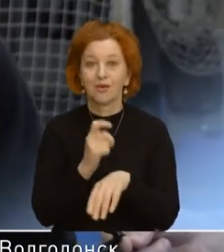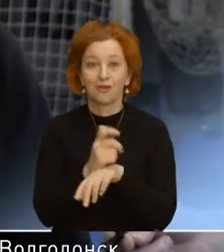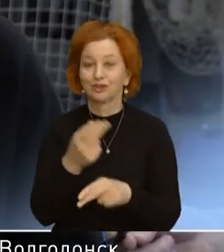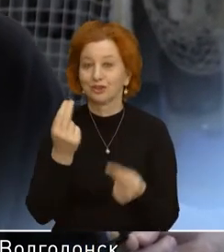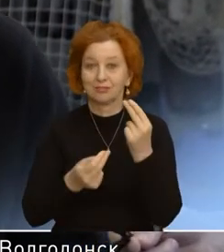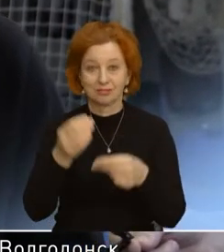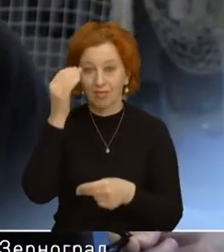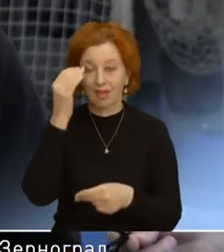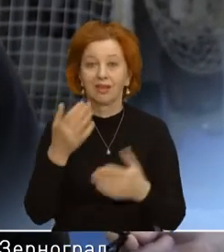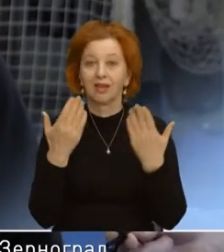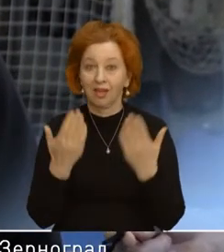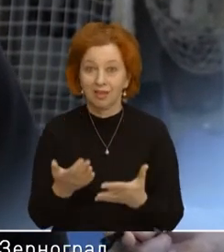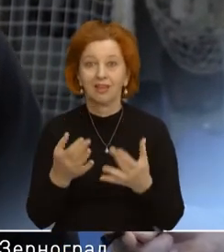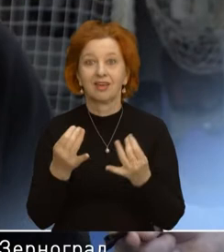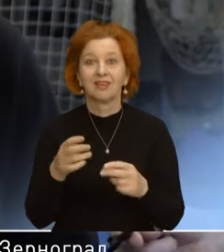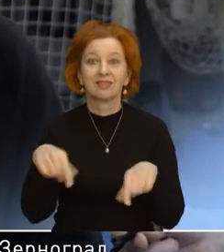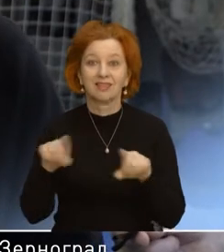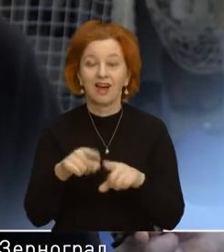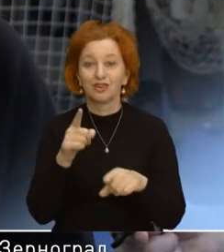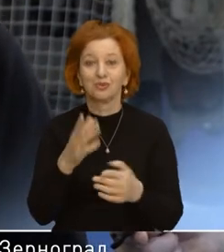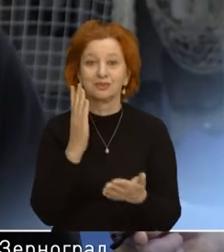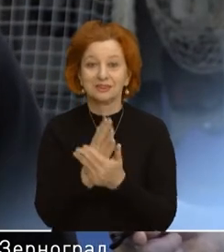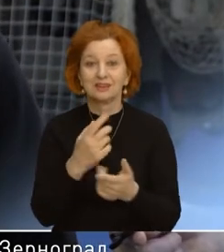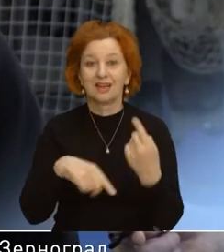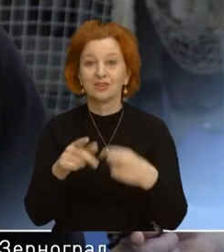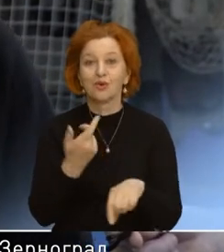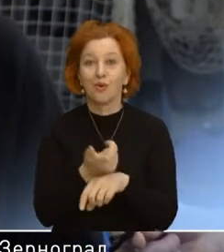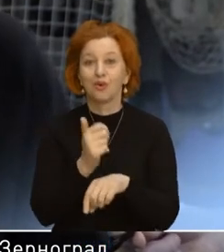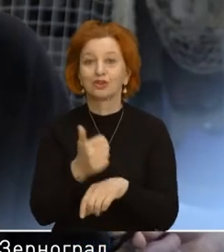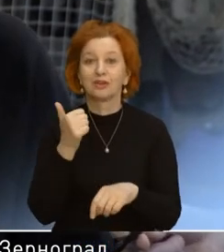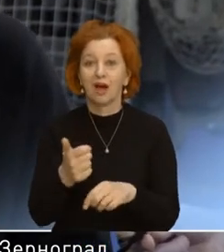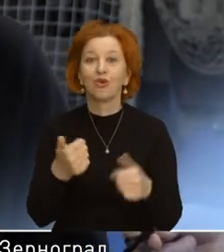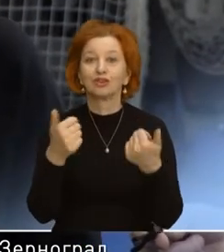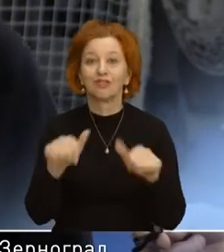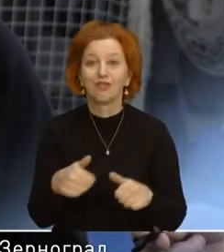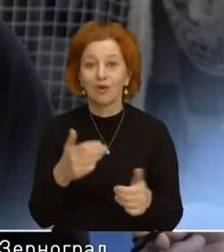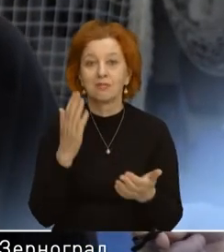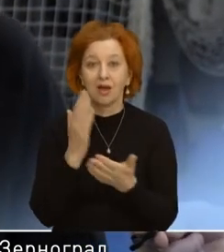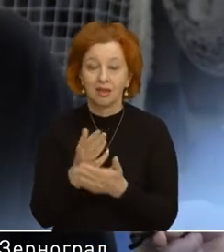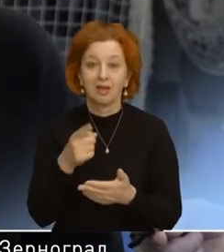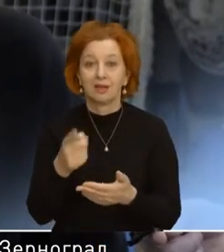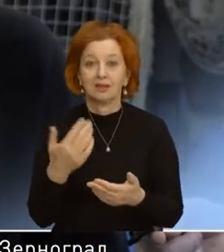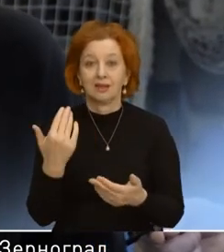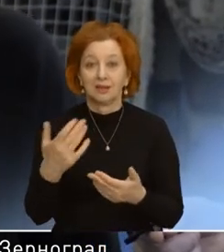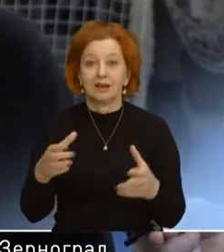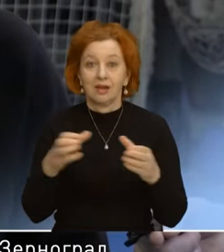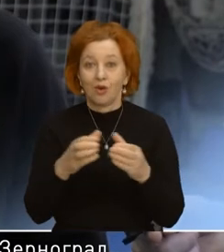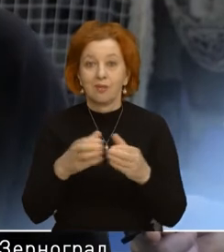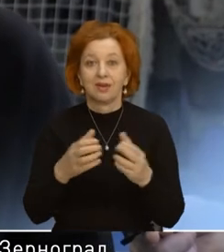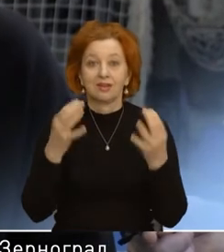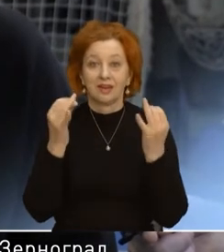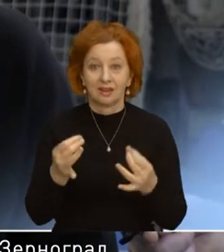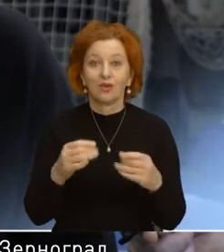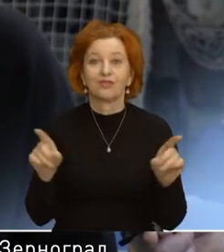линия. Также у них в хорошей форме и звезда Фомина.